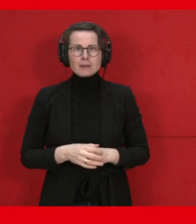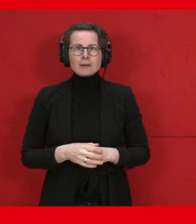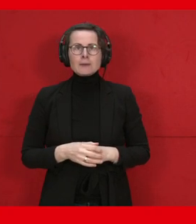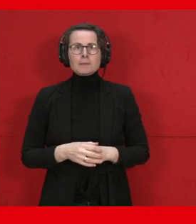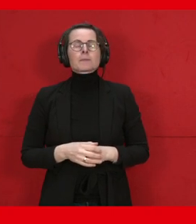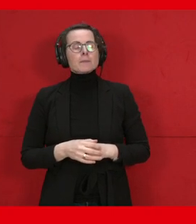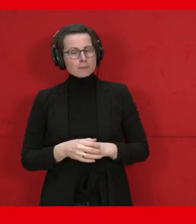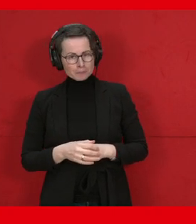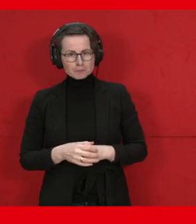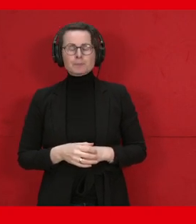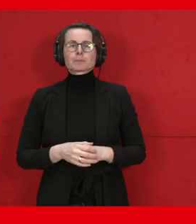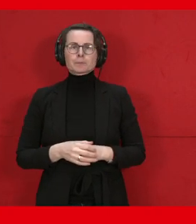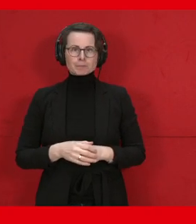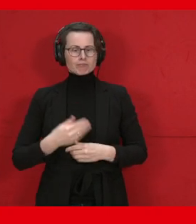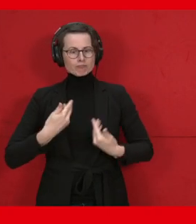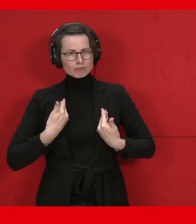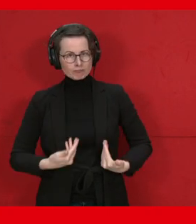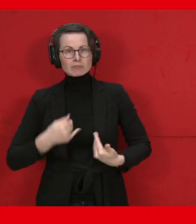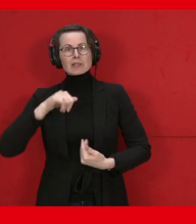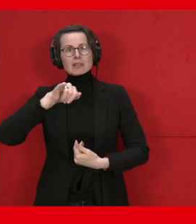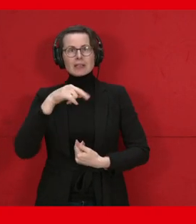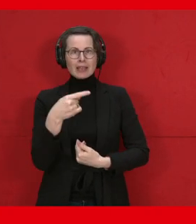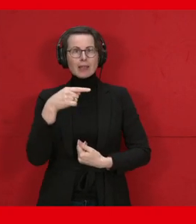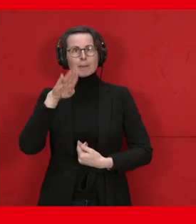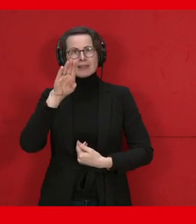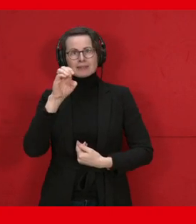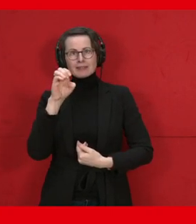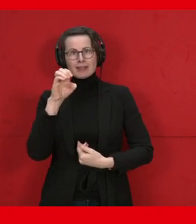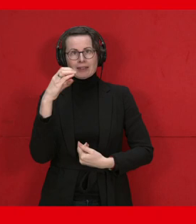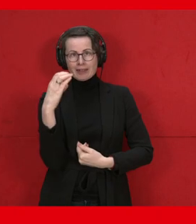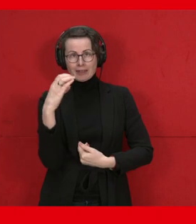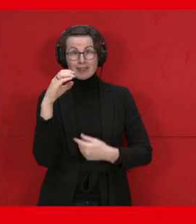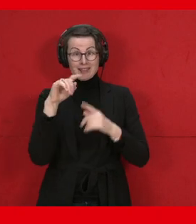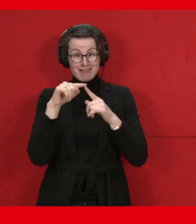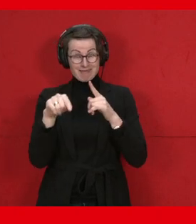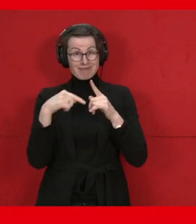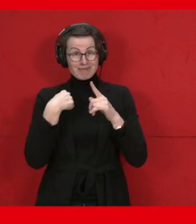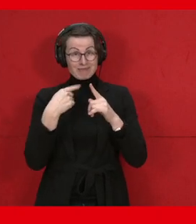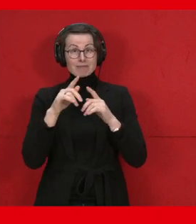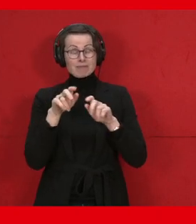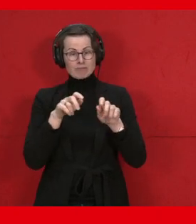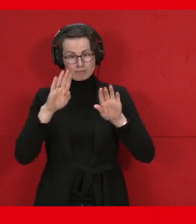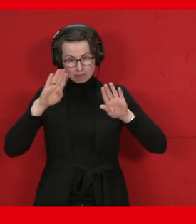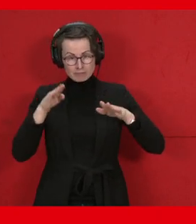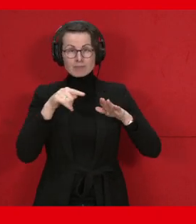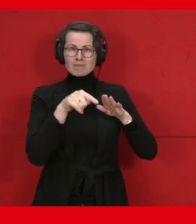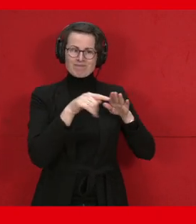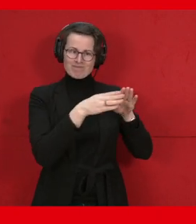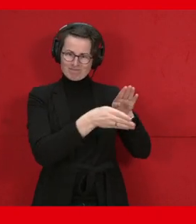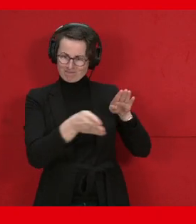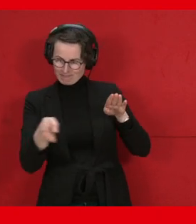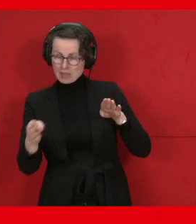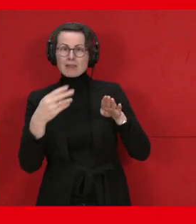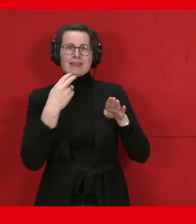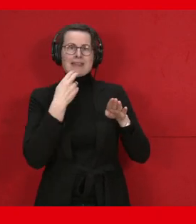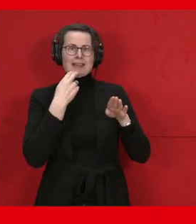einmal ist richtig, die IGBCE ist die Organisation, die in der energieintensiven Industrie ihre Mitglieder